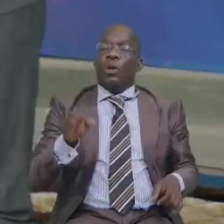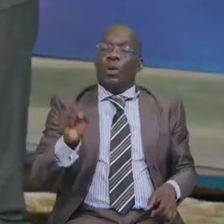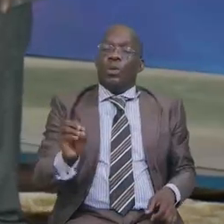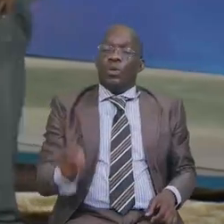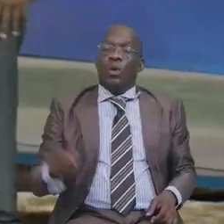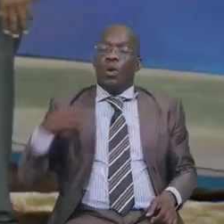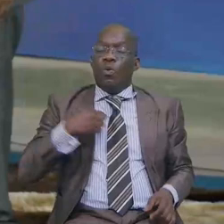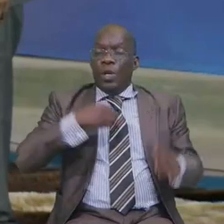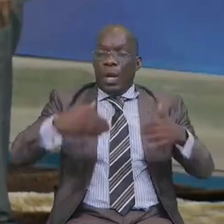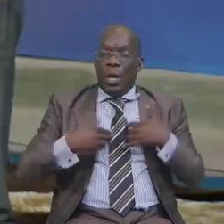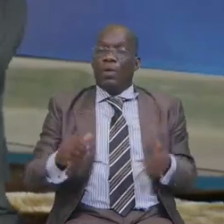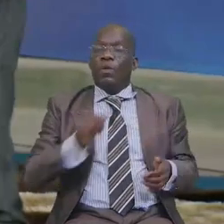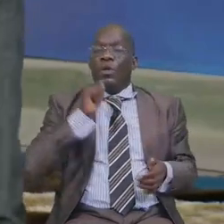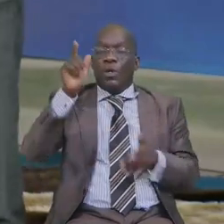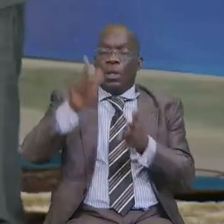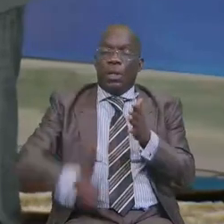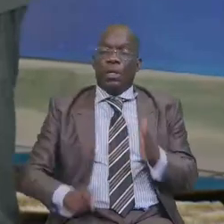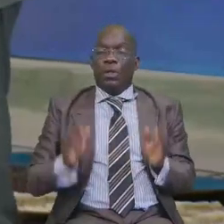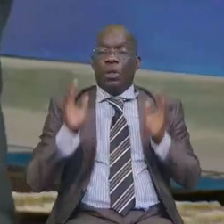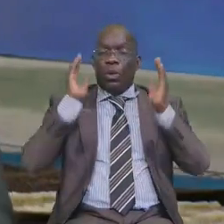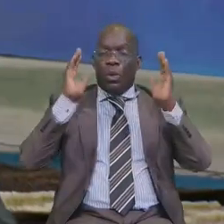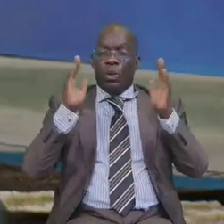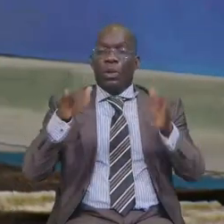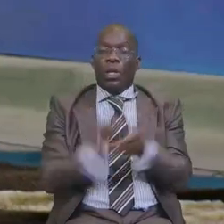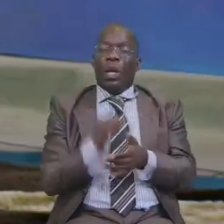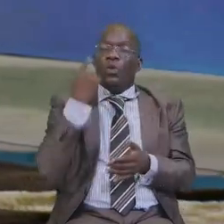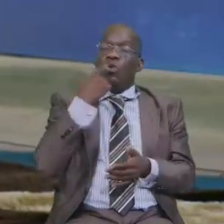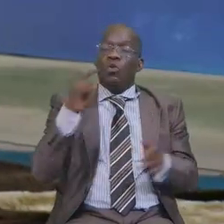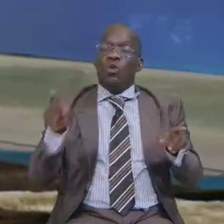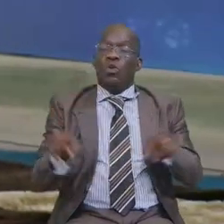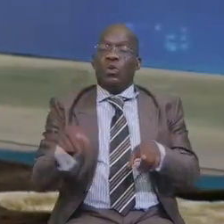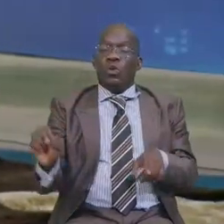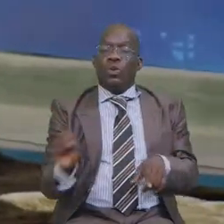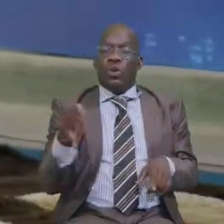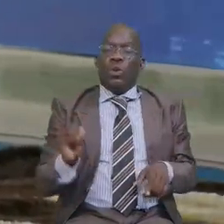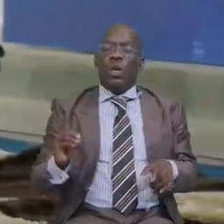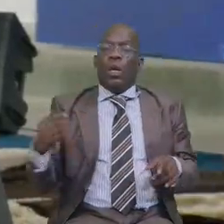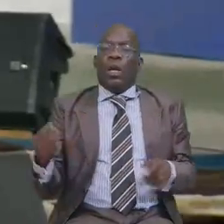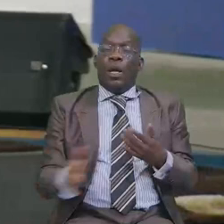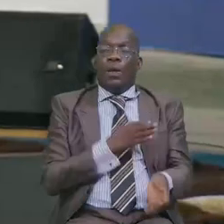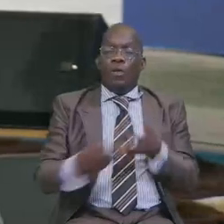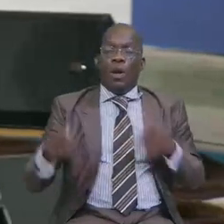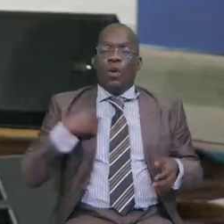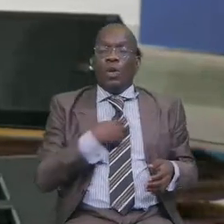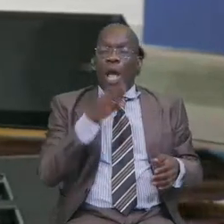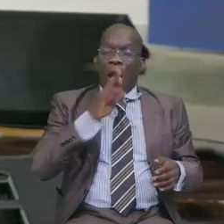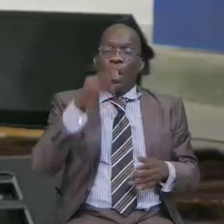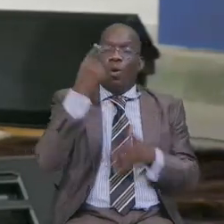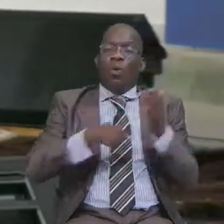la consécration totale qui ne diminue pas. Qui que nous soyons, quelque chose que nous faisons, nous